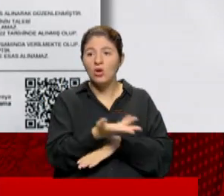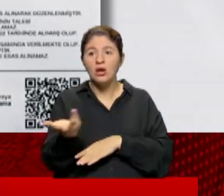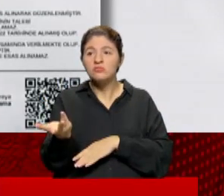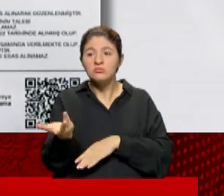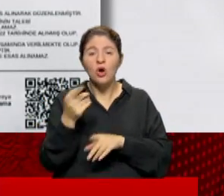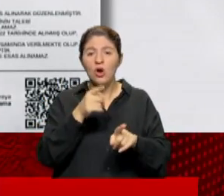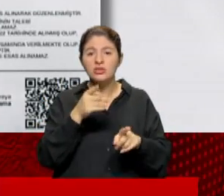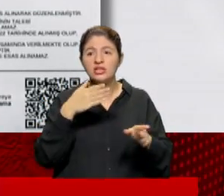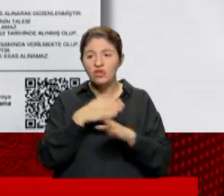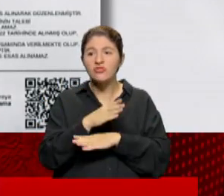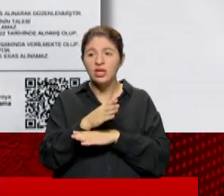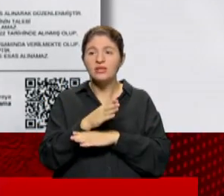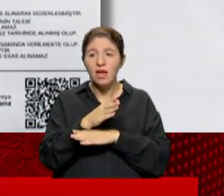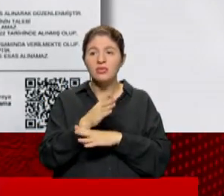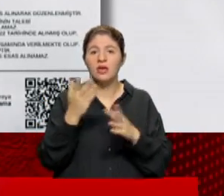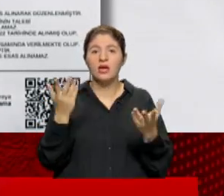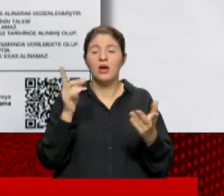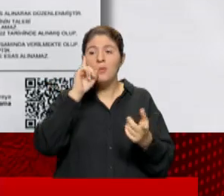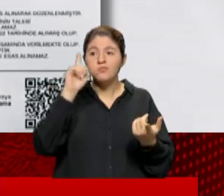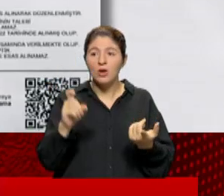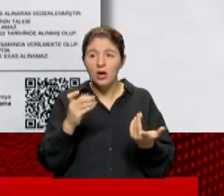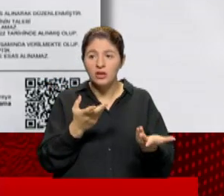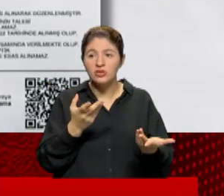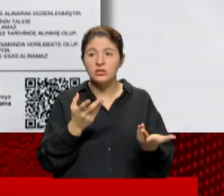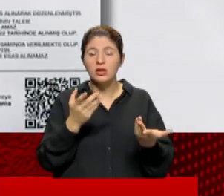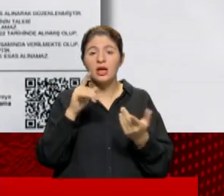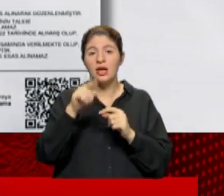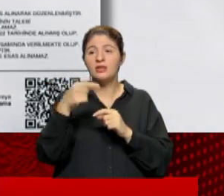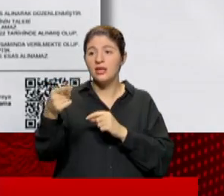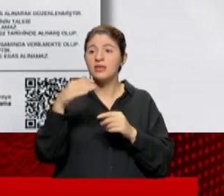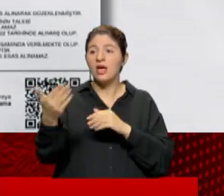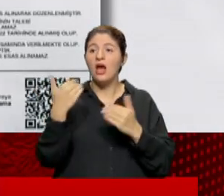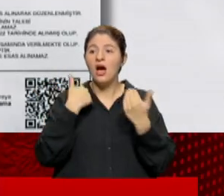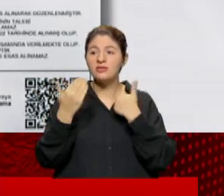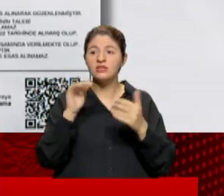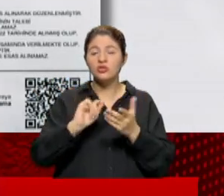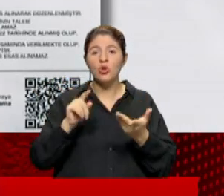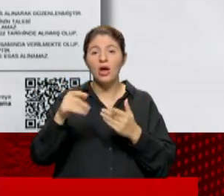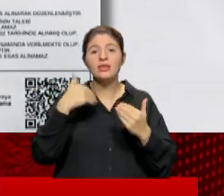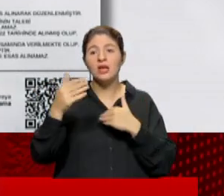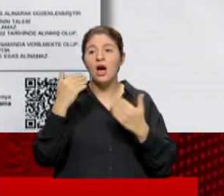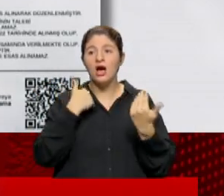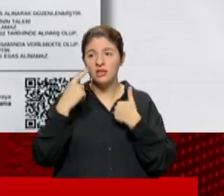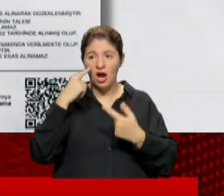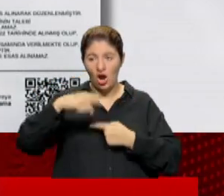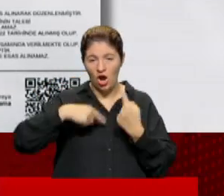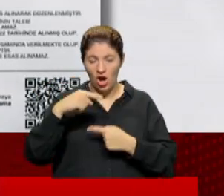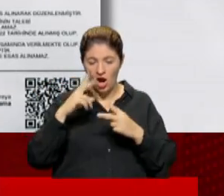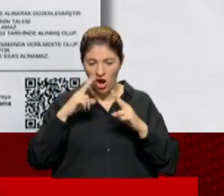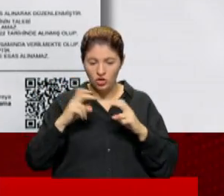ve orası gerçekten büyük bir soru işareti yanında diğer adresi yazıyor diğer adresini de Araştırdık Dün